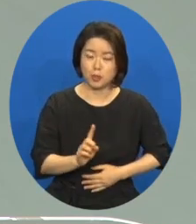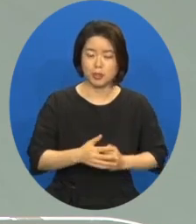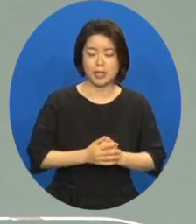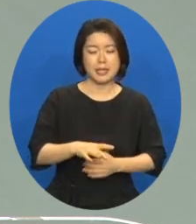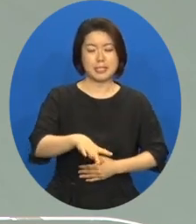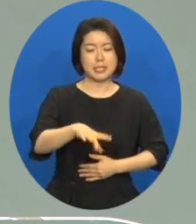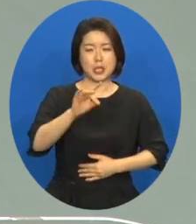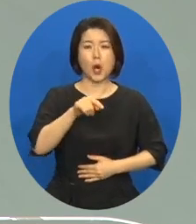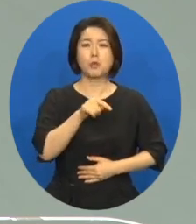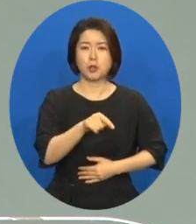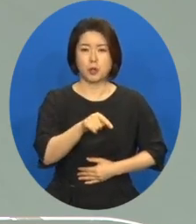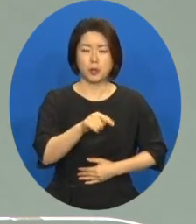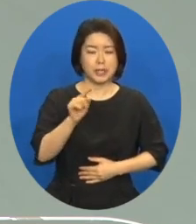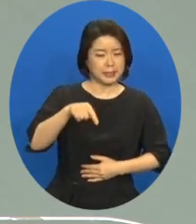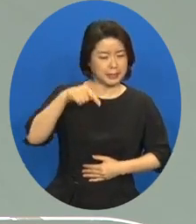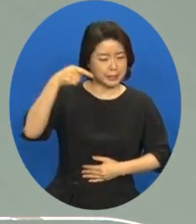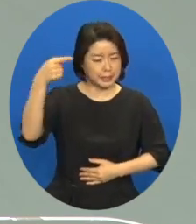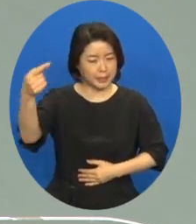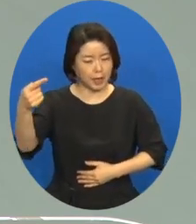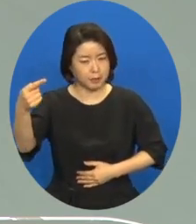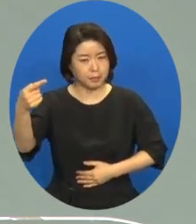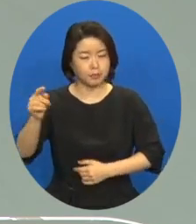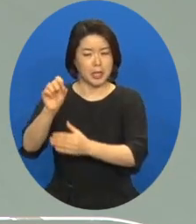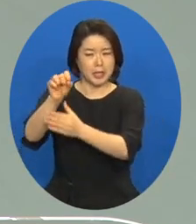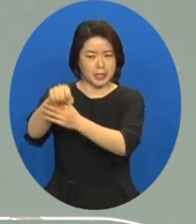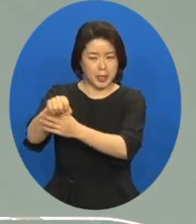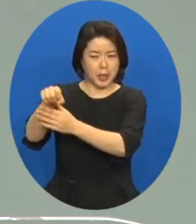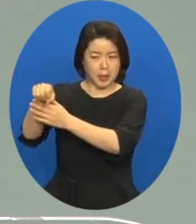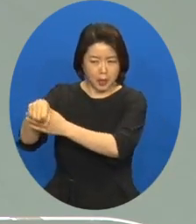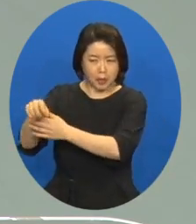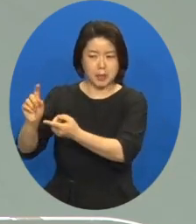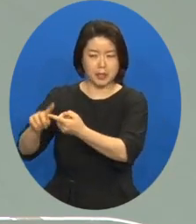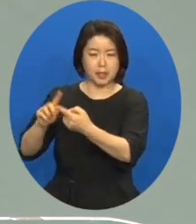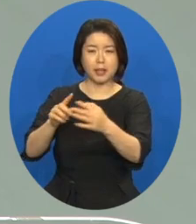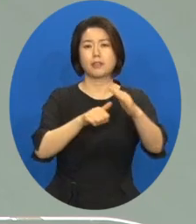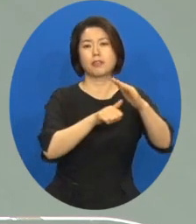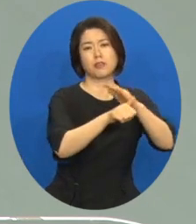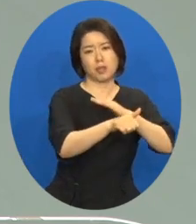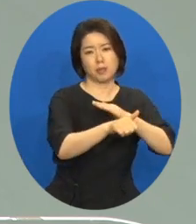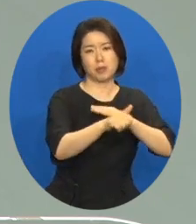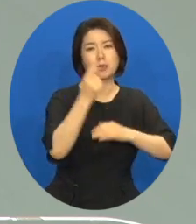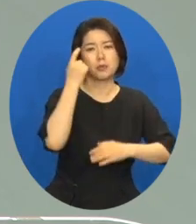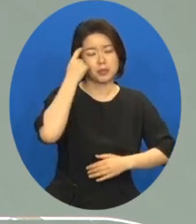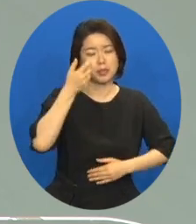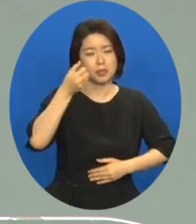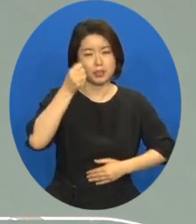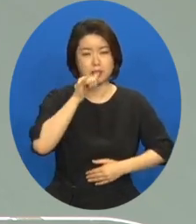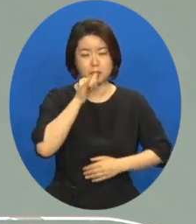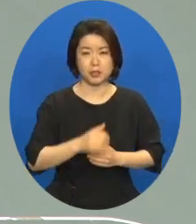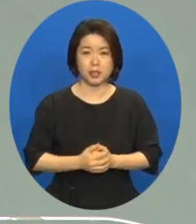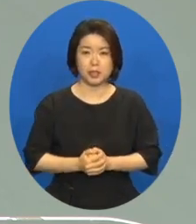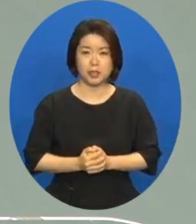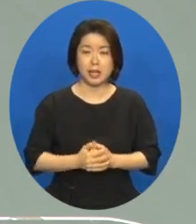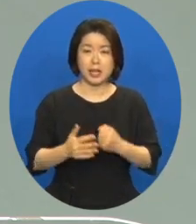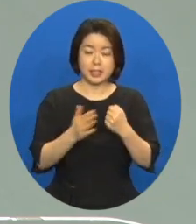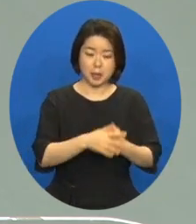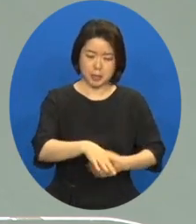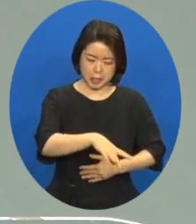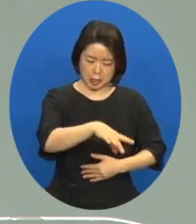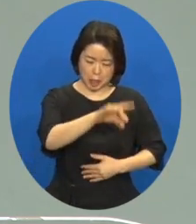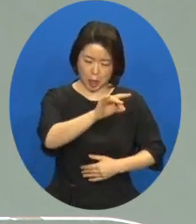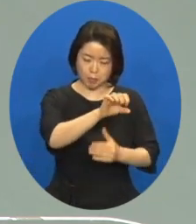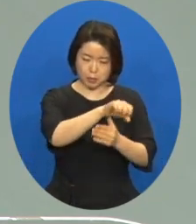것은 그 다음에 맺어지는 모든 열매를 대표한다고 보셨기 때문입니다. 그래서 첫 것을